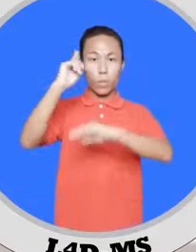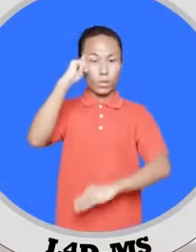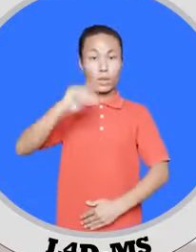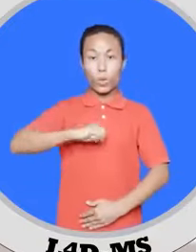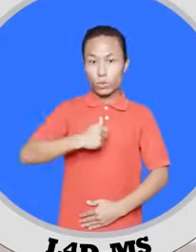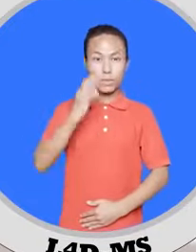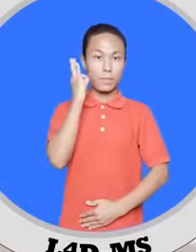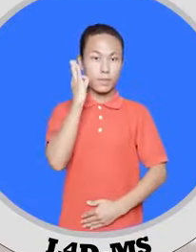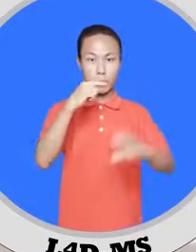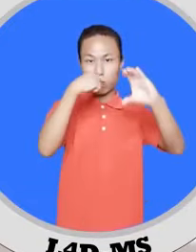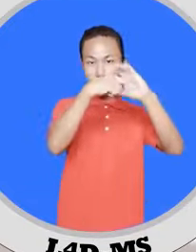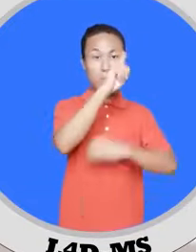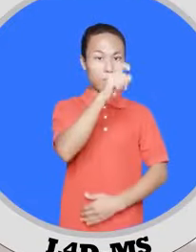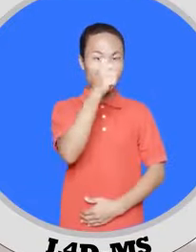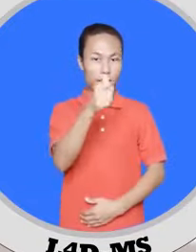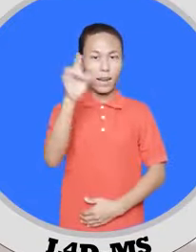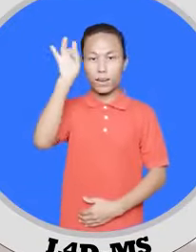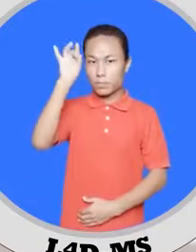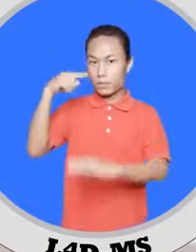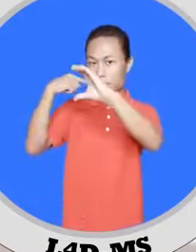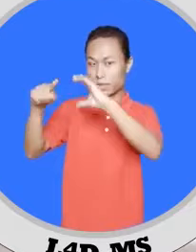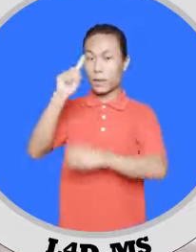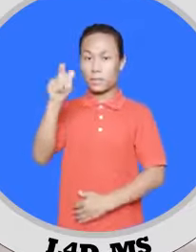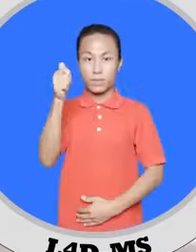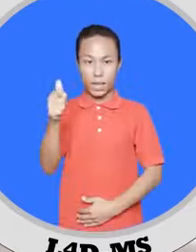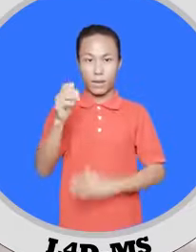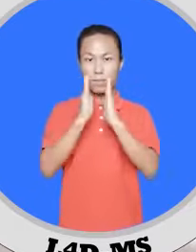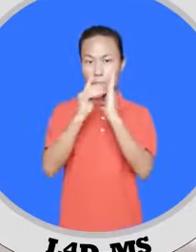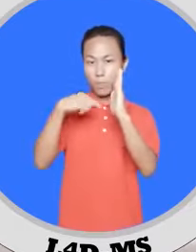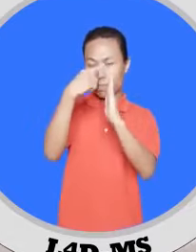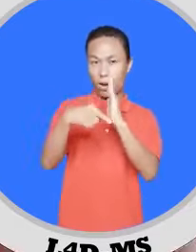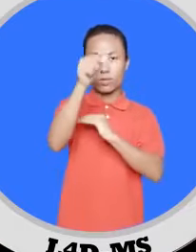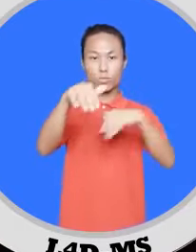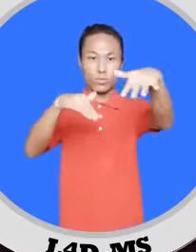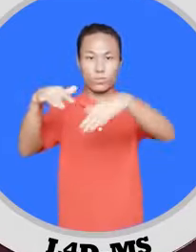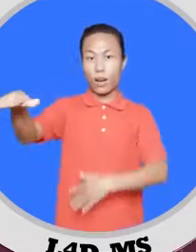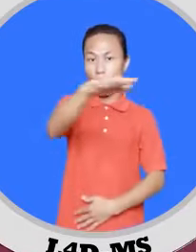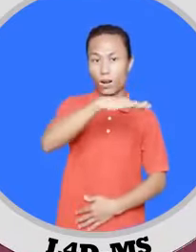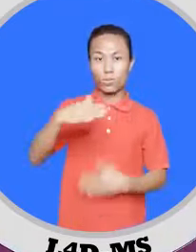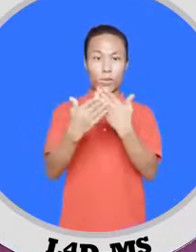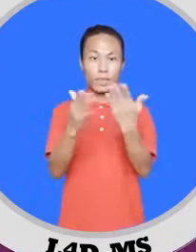ပြည်သူများအားလုံးဘေးကင်းလုံခြုံပြီးတော့လှုပ်ကြံထားတဲ့အကြောင်းအရာမှားတွေကနေကင်းဝေးပျော်ရွှင်နိုင်ကြပါစေရှင်။